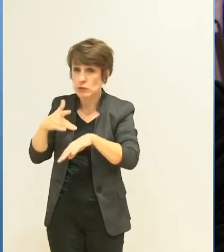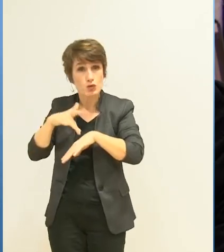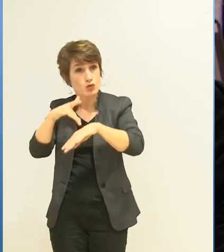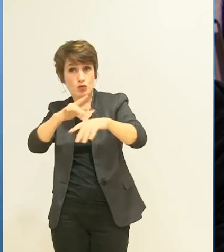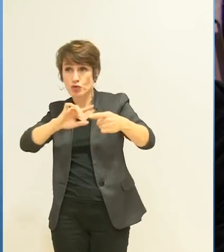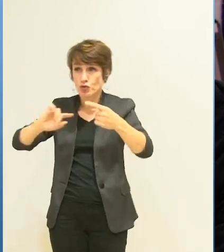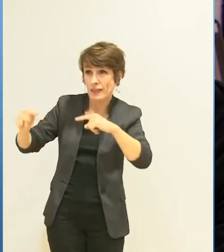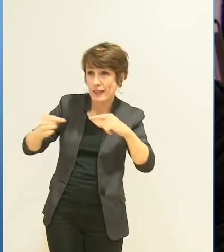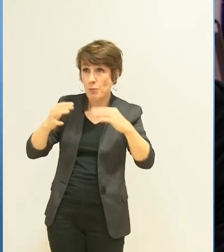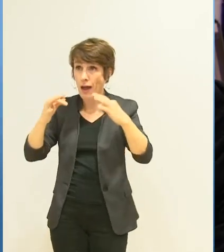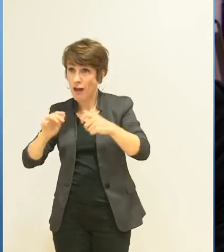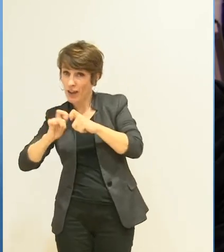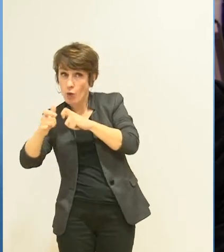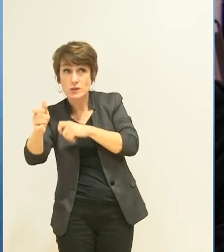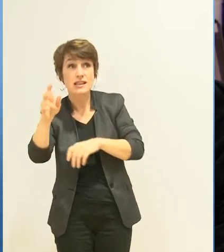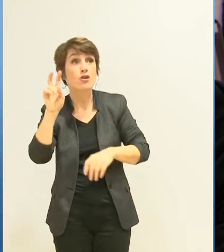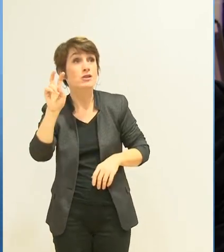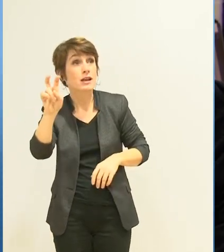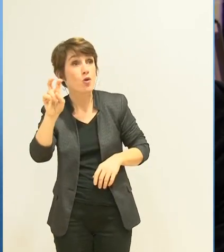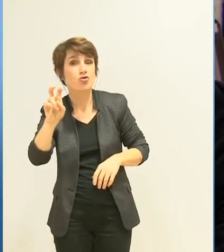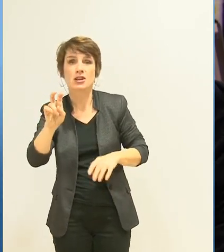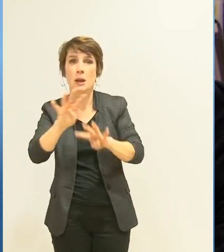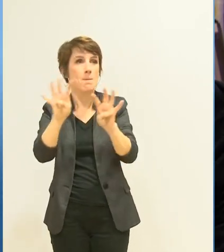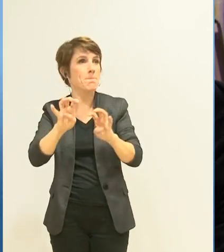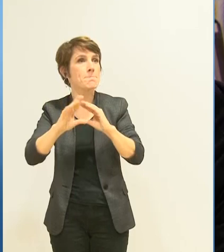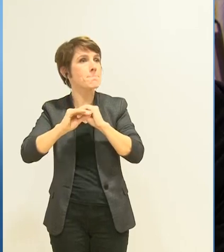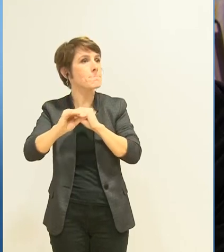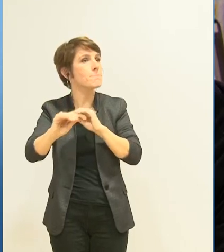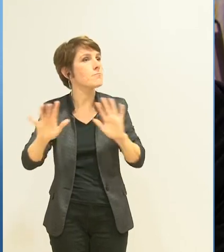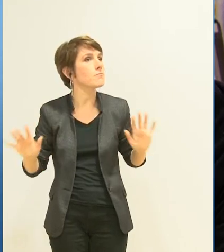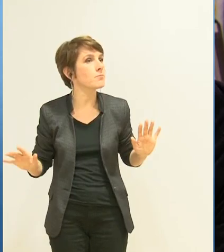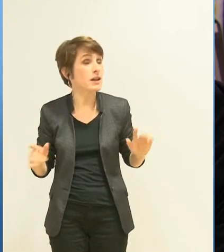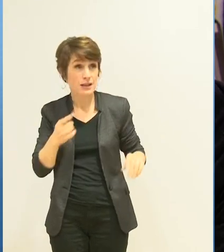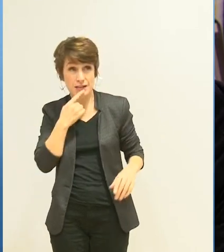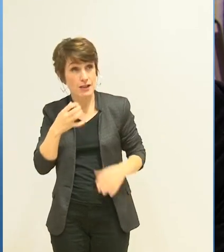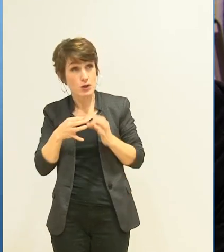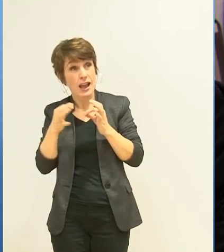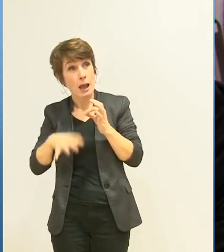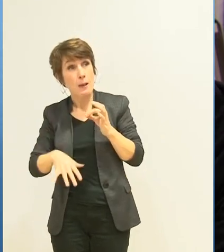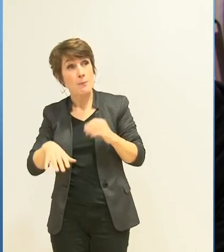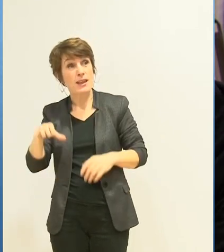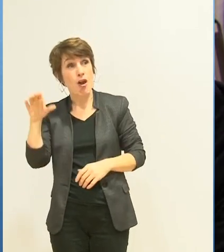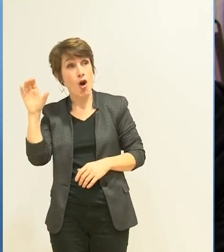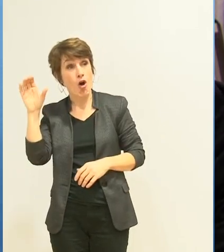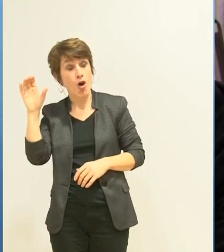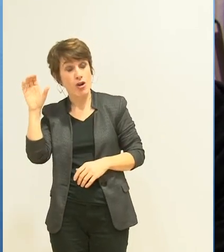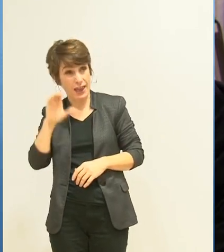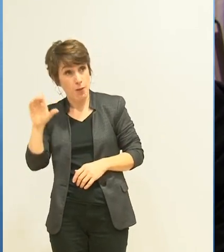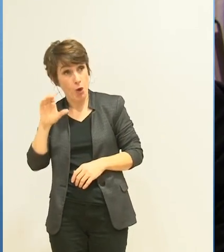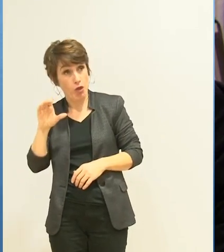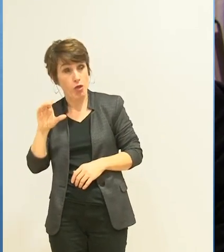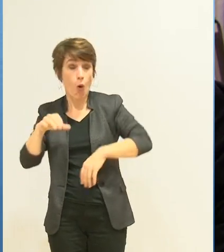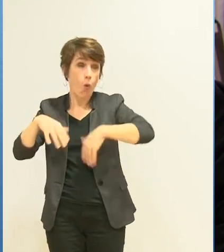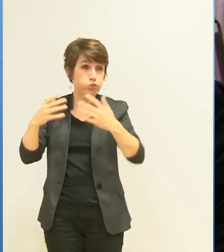d'incident sur le plan écologique le bilan carbone serait il passé en profits et pertes si bien que ce projet